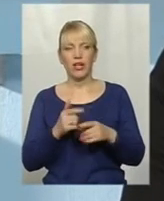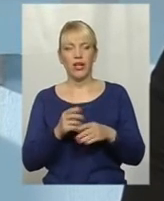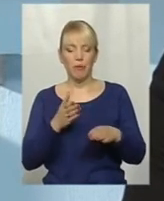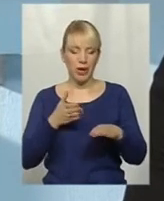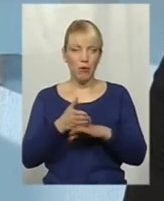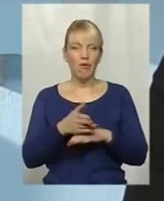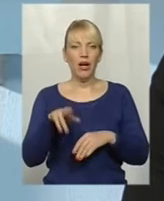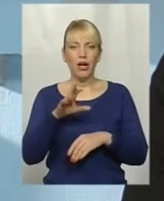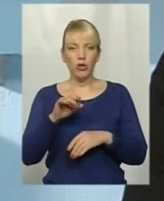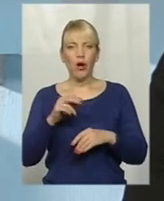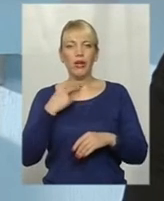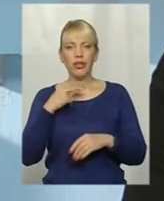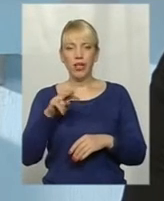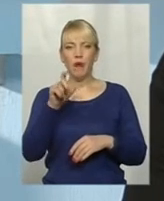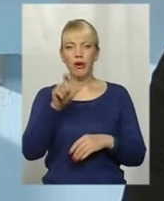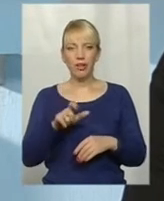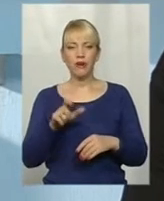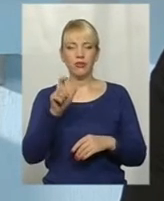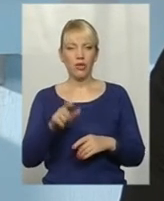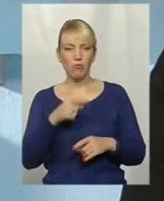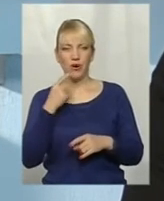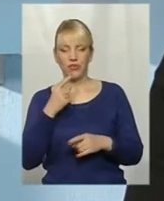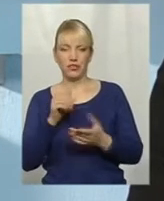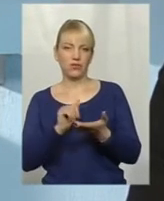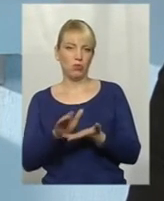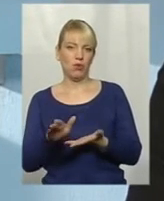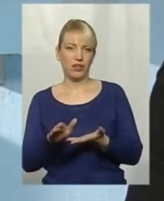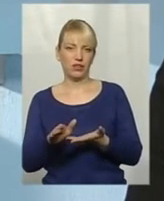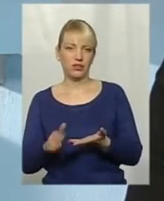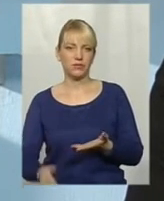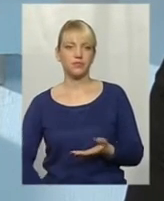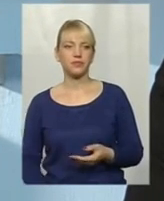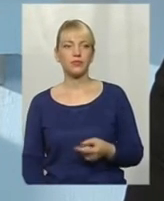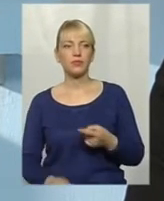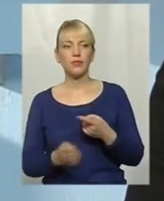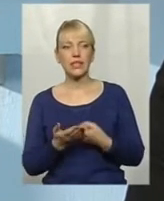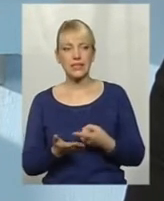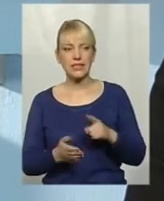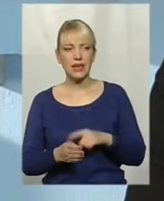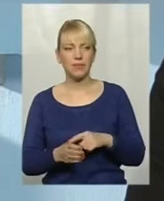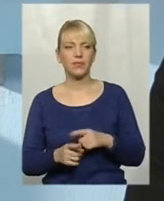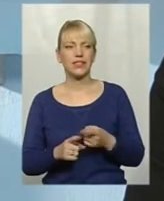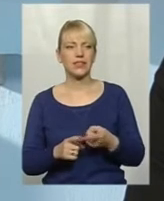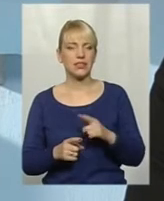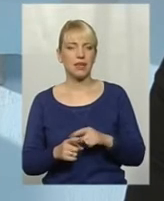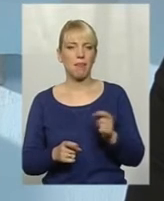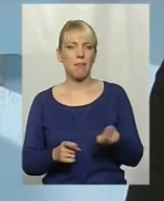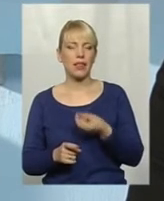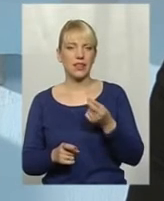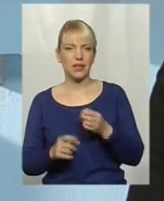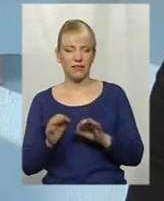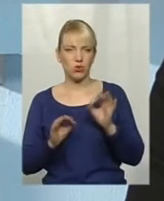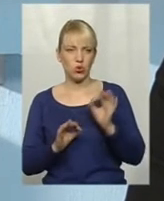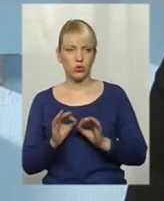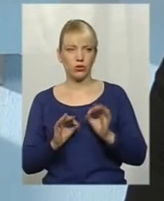особи, особа здійснює від нього відмову. Це дуже малий відсоток,